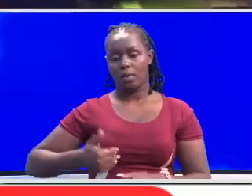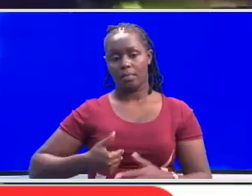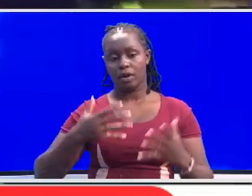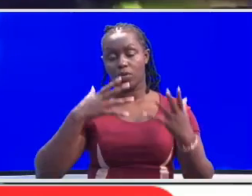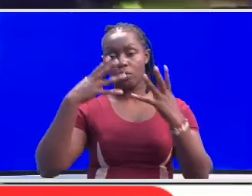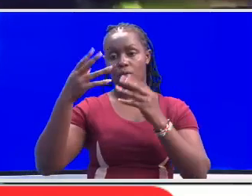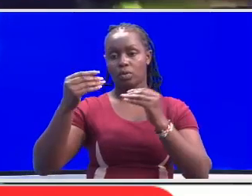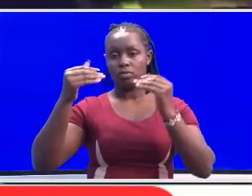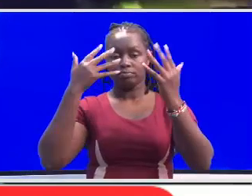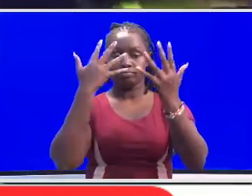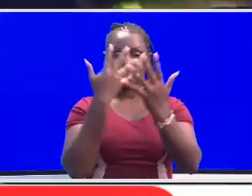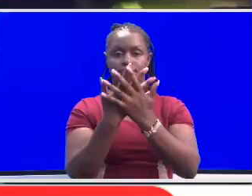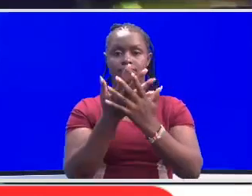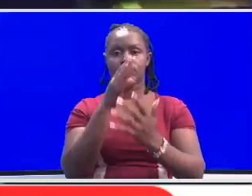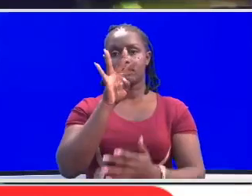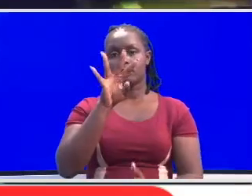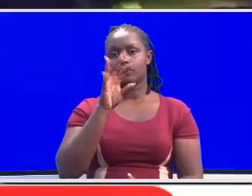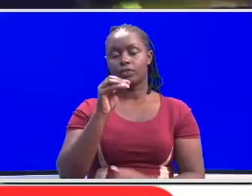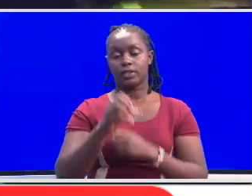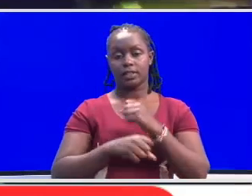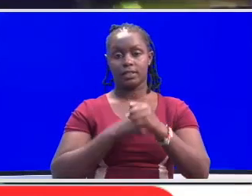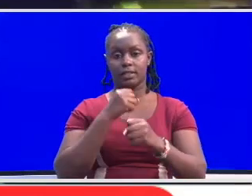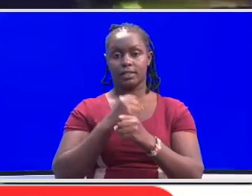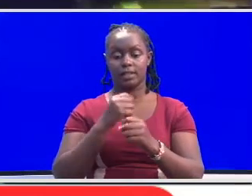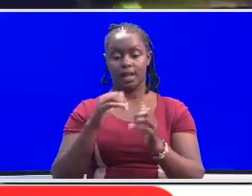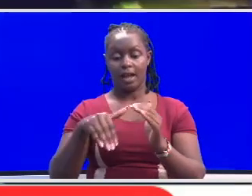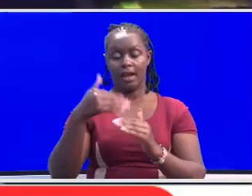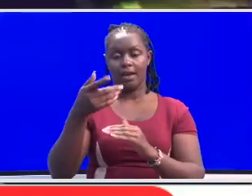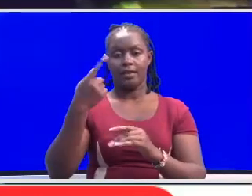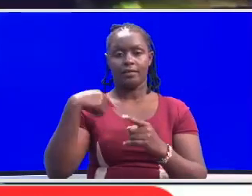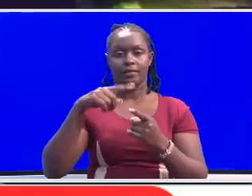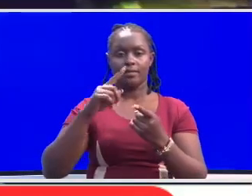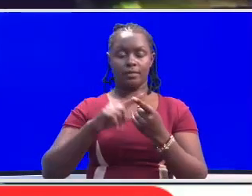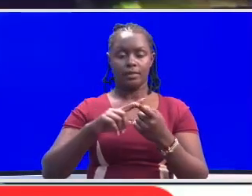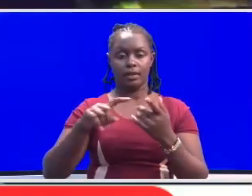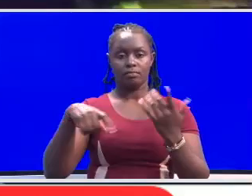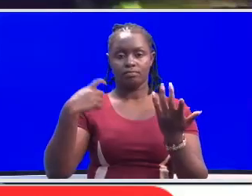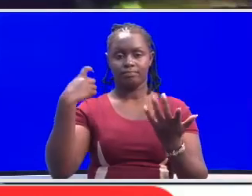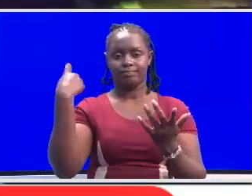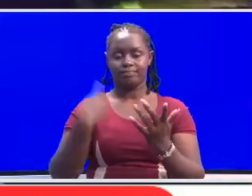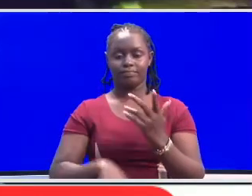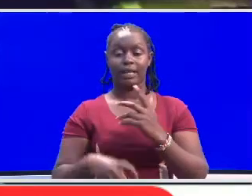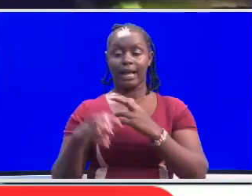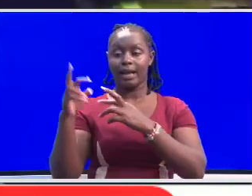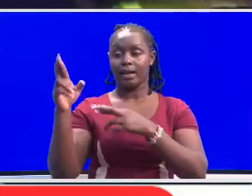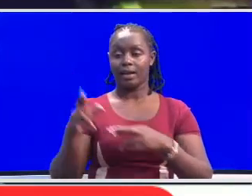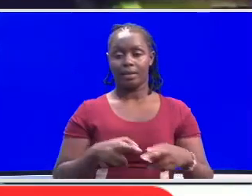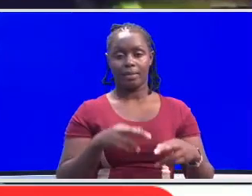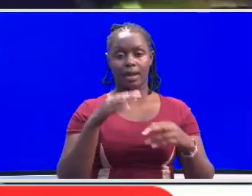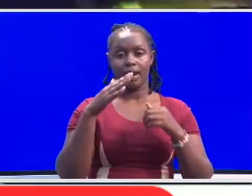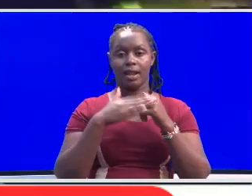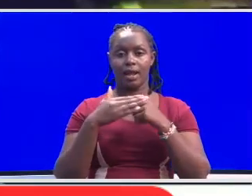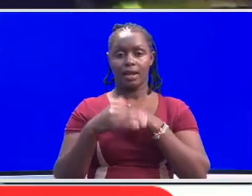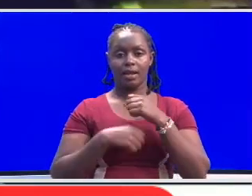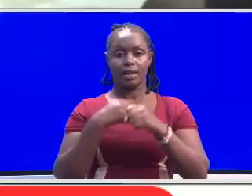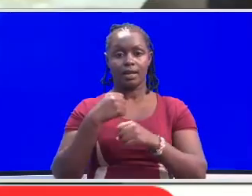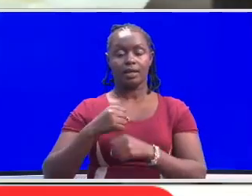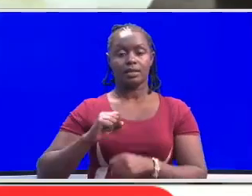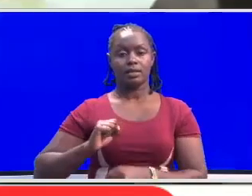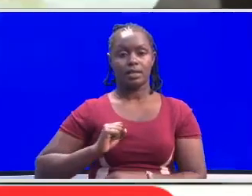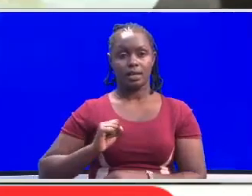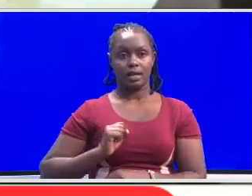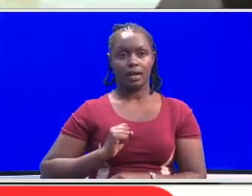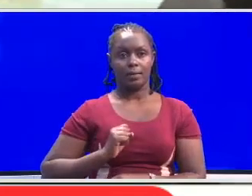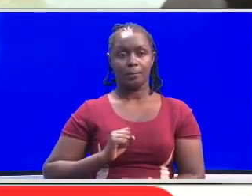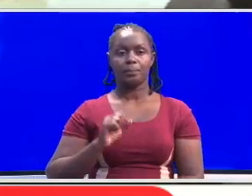cha miaka 40 jela baada ya kupatikana na hatia ya kumnajisi mtoto wa miaka 9. Maurice Obondo anayejulikana pia kama